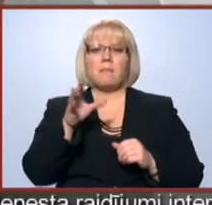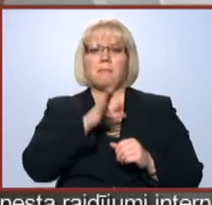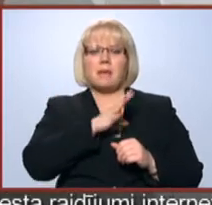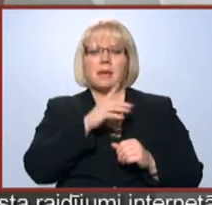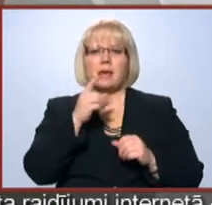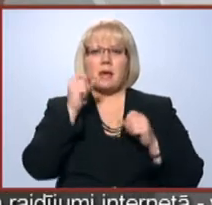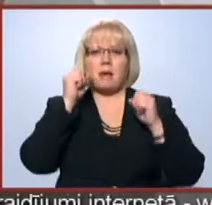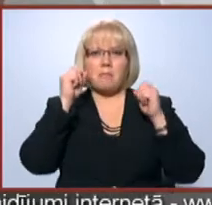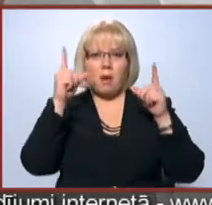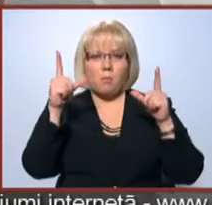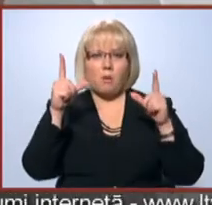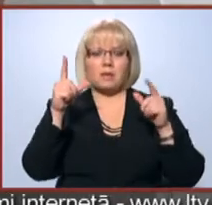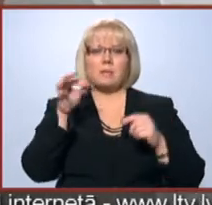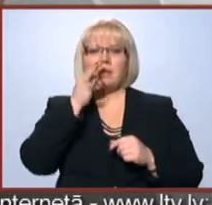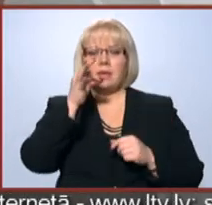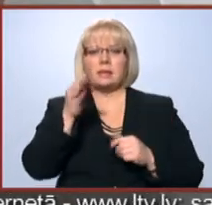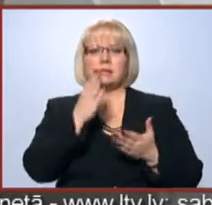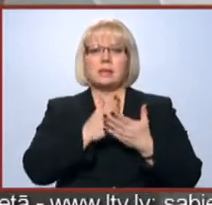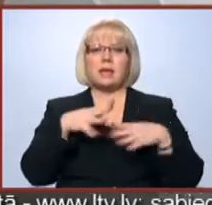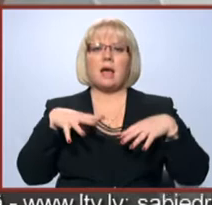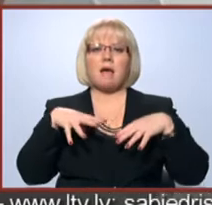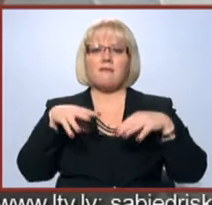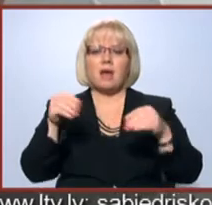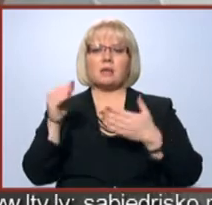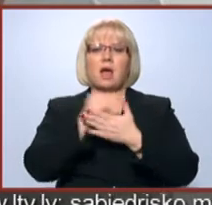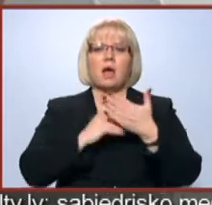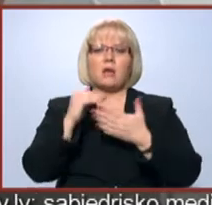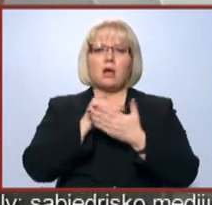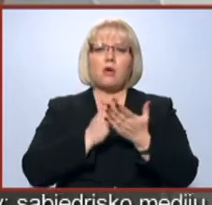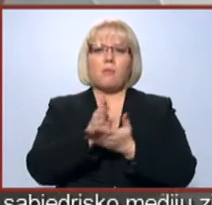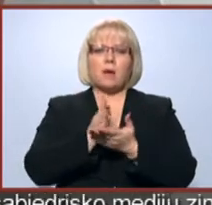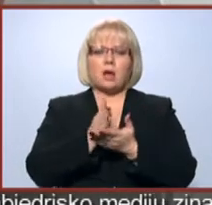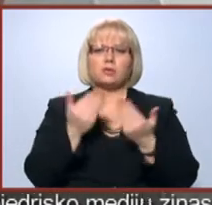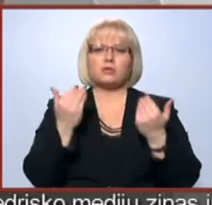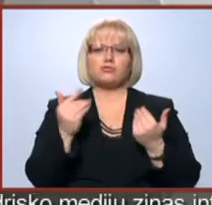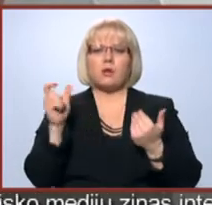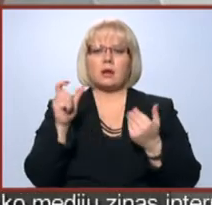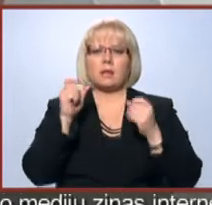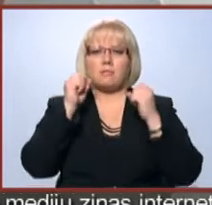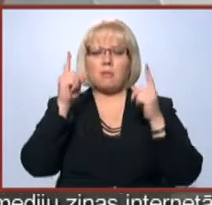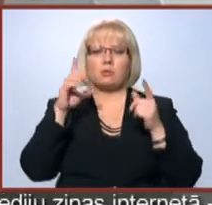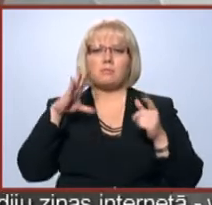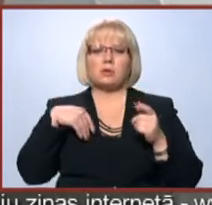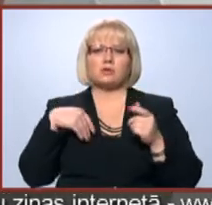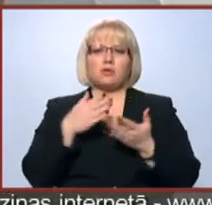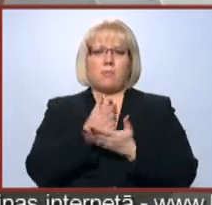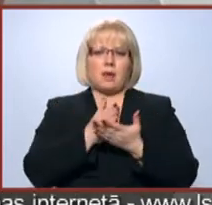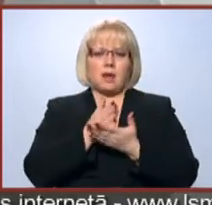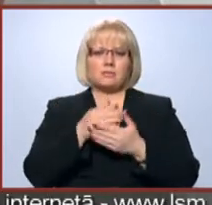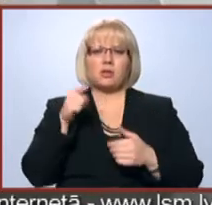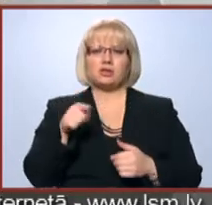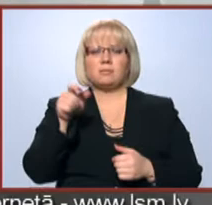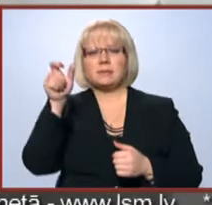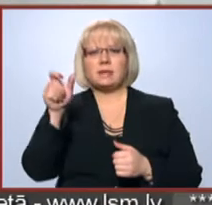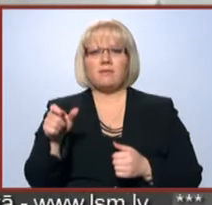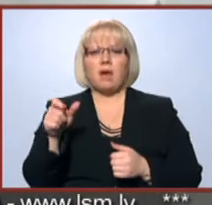bet viņam bija šodien, kā es sacīju, tika veikta atkārtot operāciju, un tad šobrīd viņš atgūstās pēc operācijas. Vai šobrīd šiem